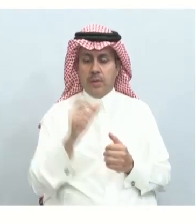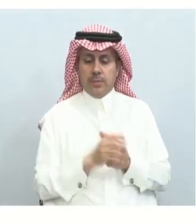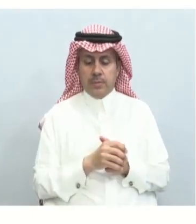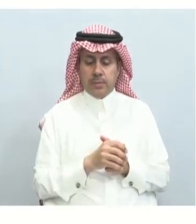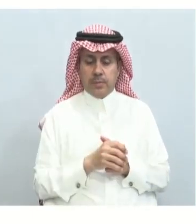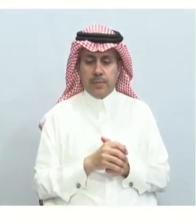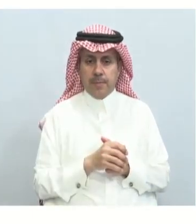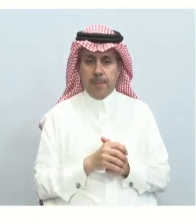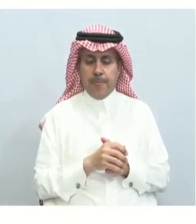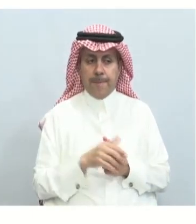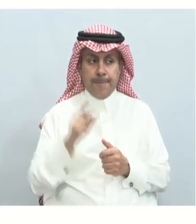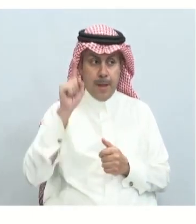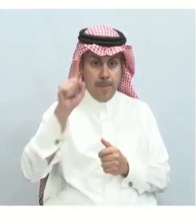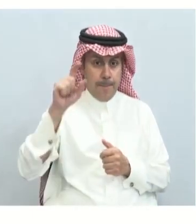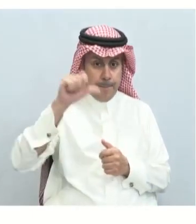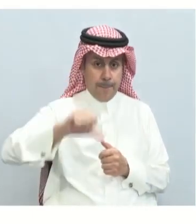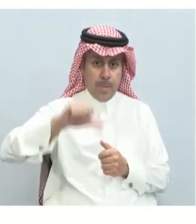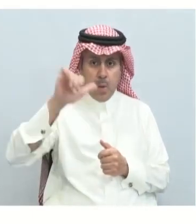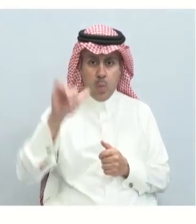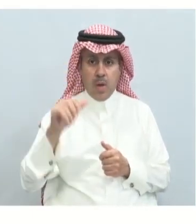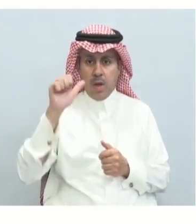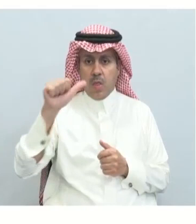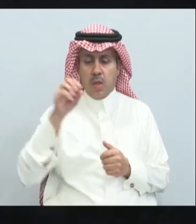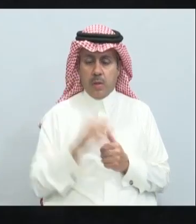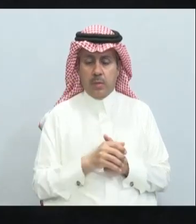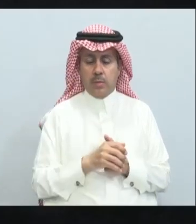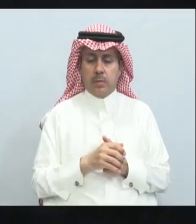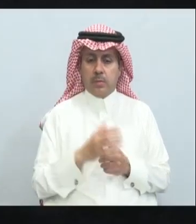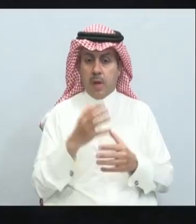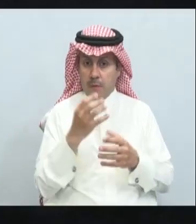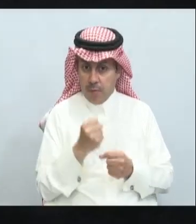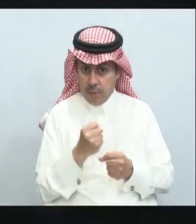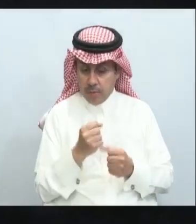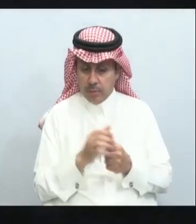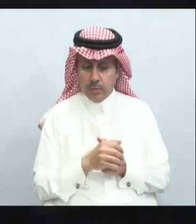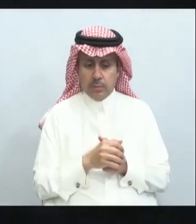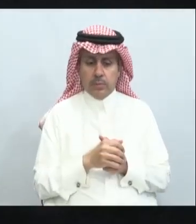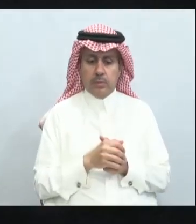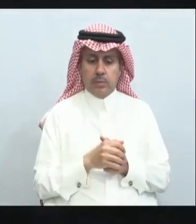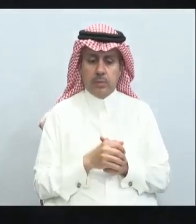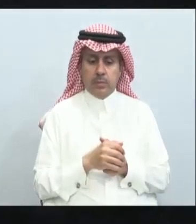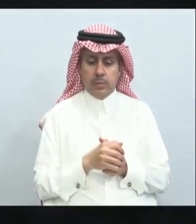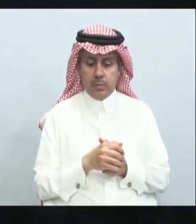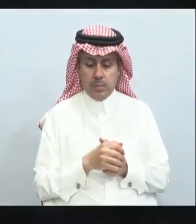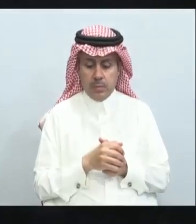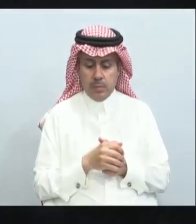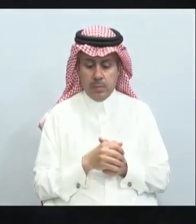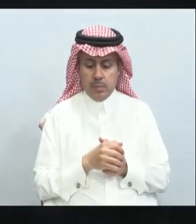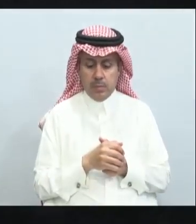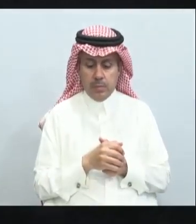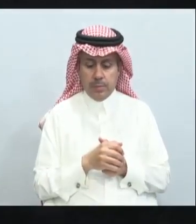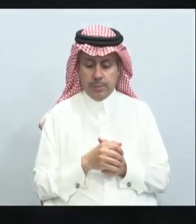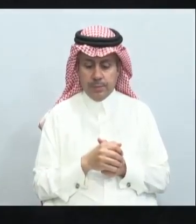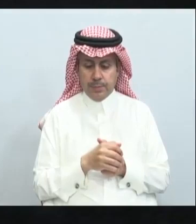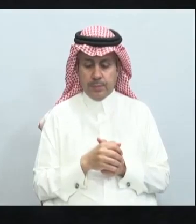لهذه البويضه التي المكان التي ستحفظ فيه او ستنمو فيه فهو